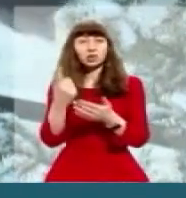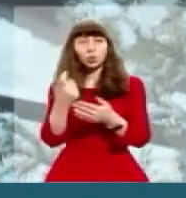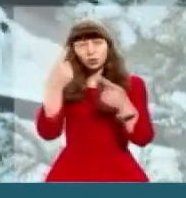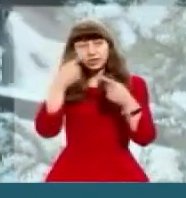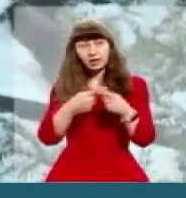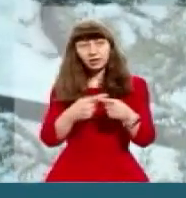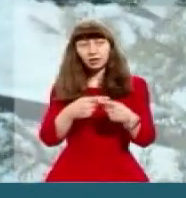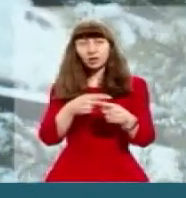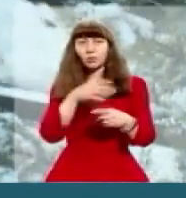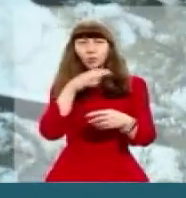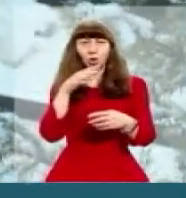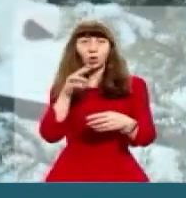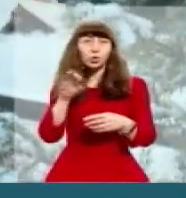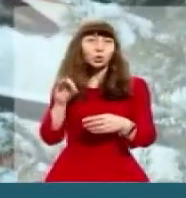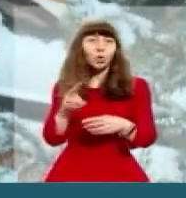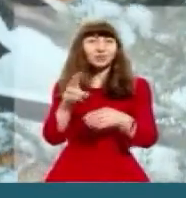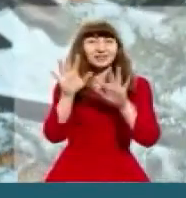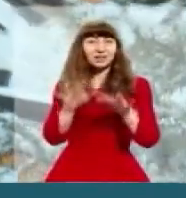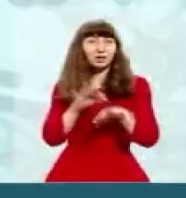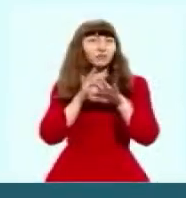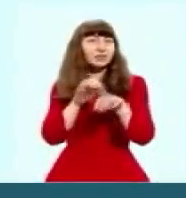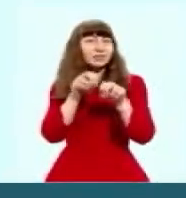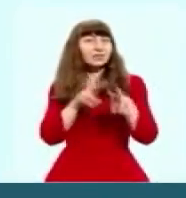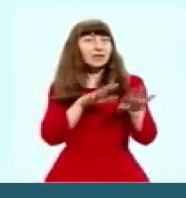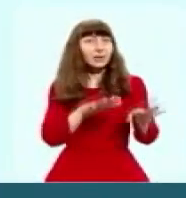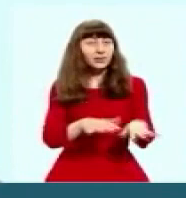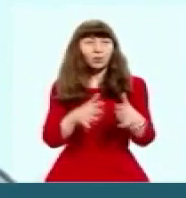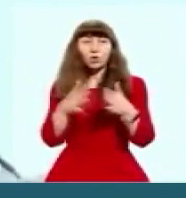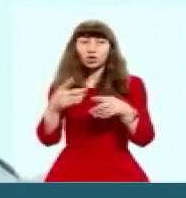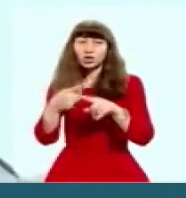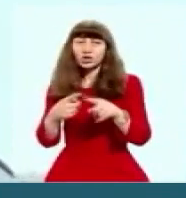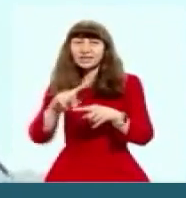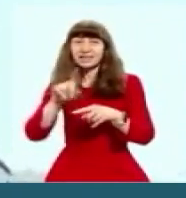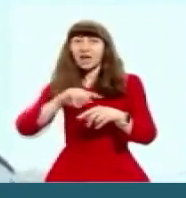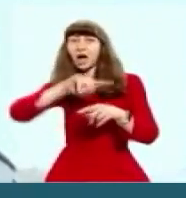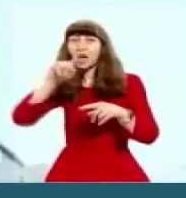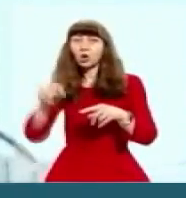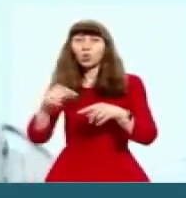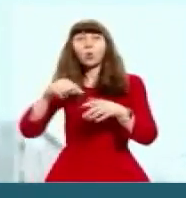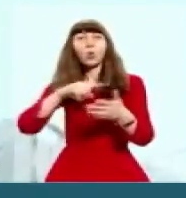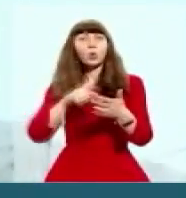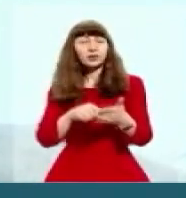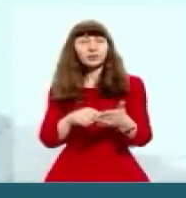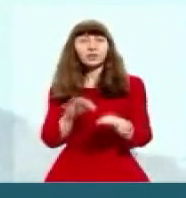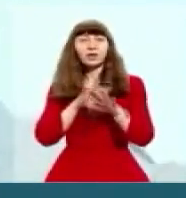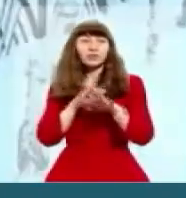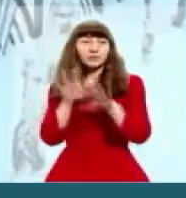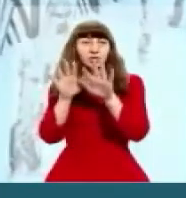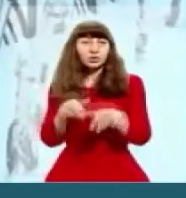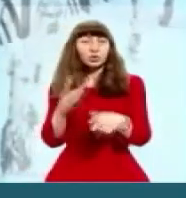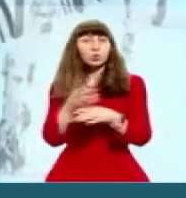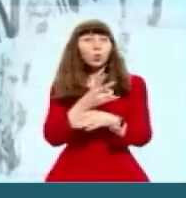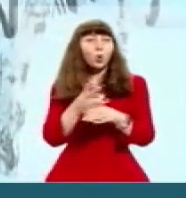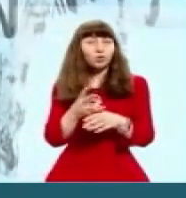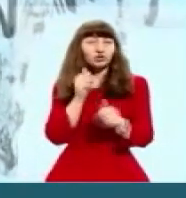техники. Тонны снега вывозят на специальные полигоны. Большая их часть находится за пределами города. Работа по вывозу снега в основном происходит